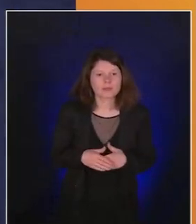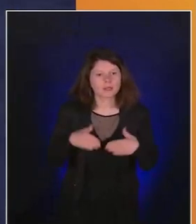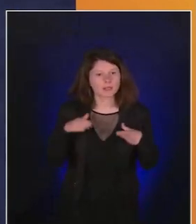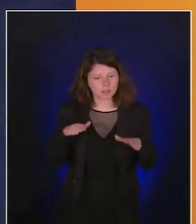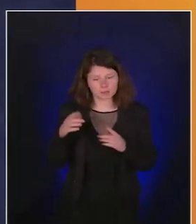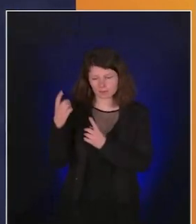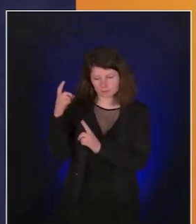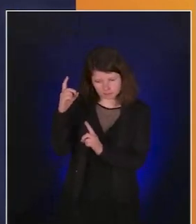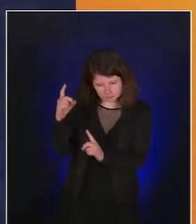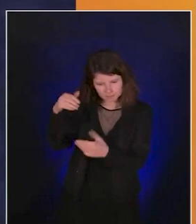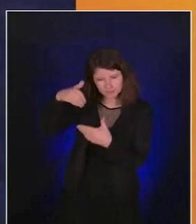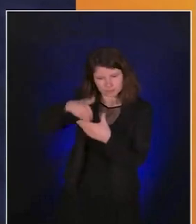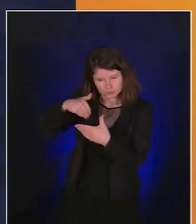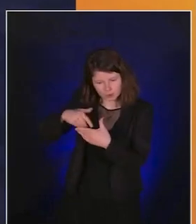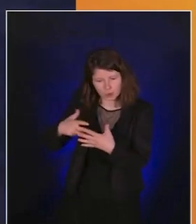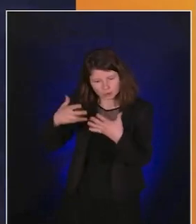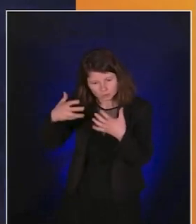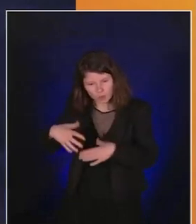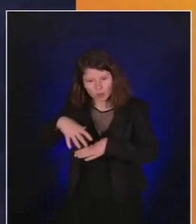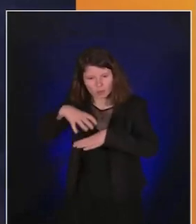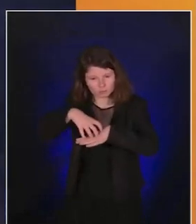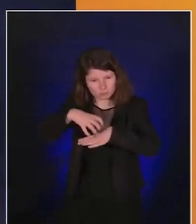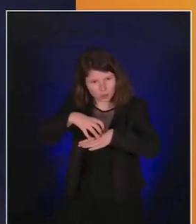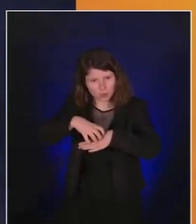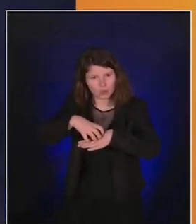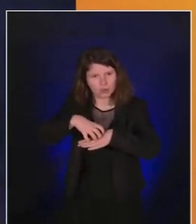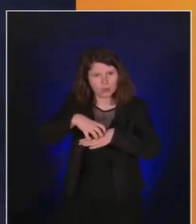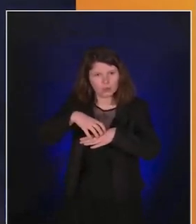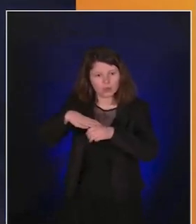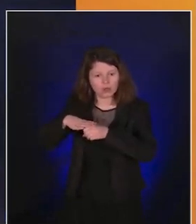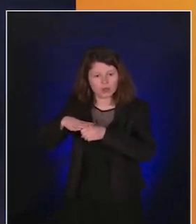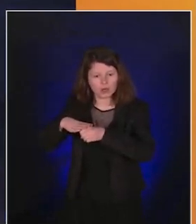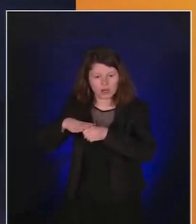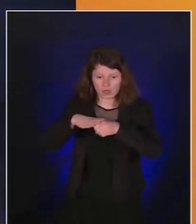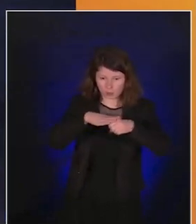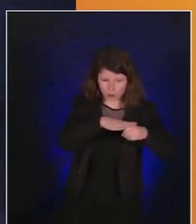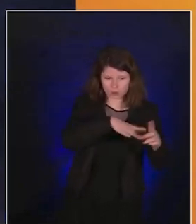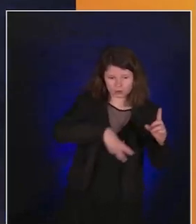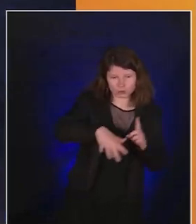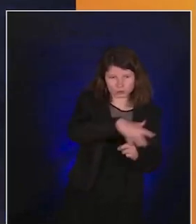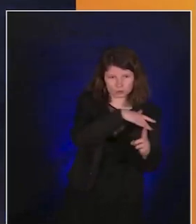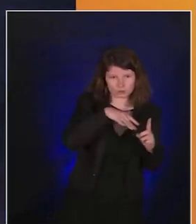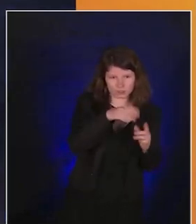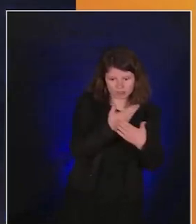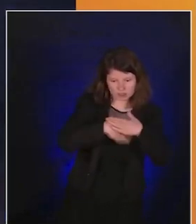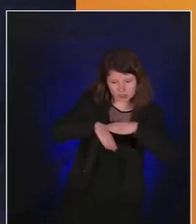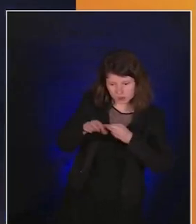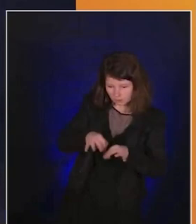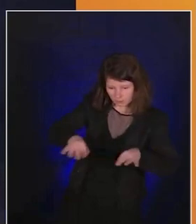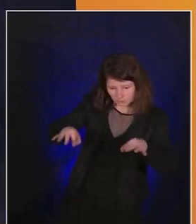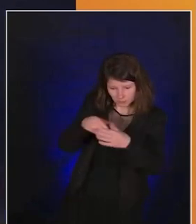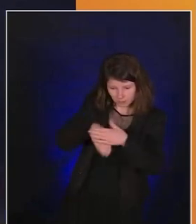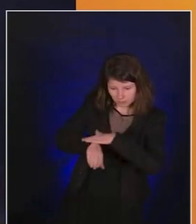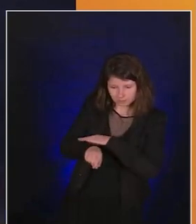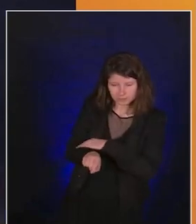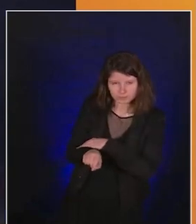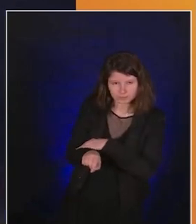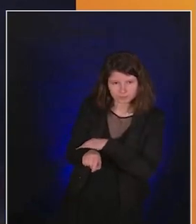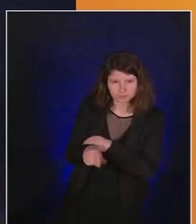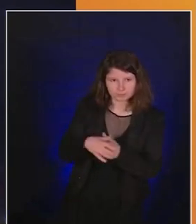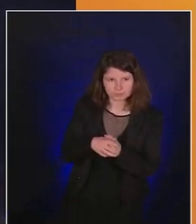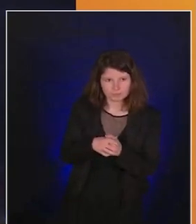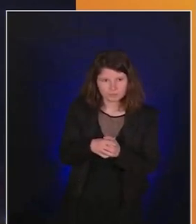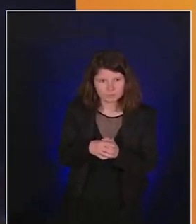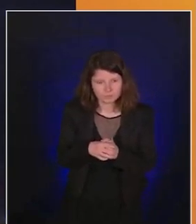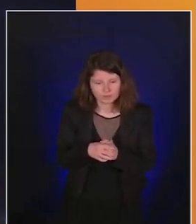pôle progressiste et socialisant à gauche, à l'intérieur du pays, en face de formations de droite au